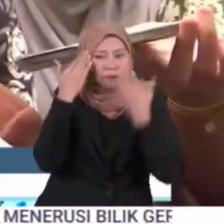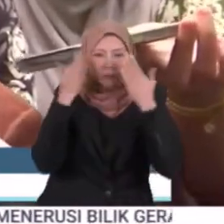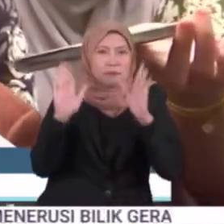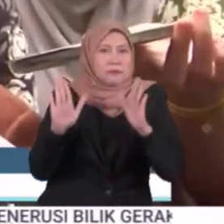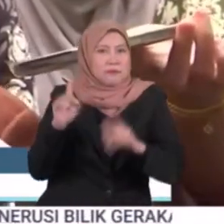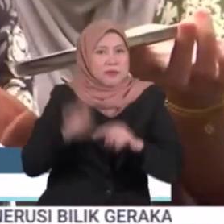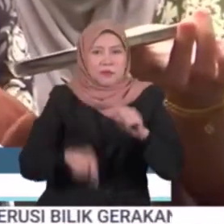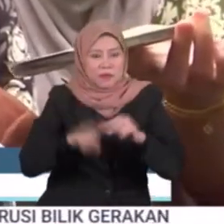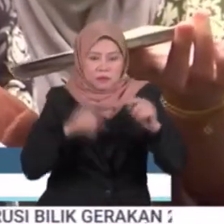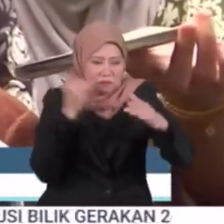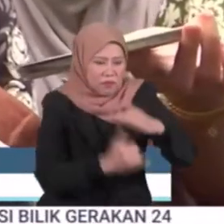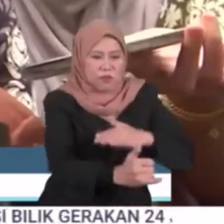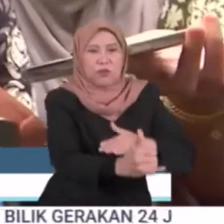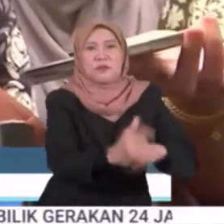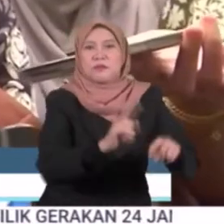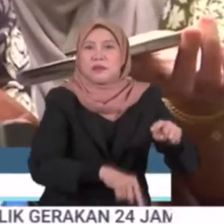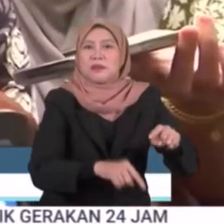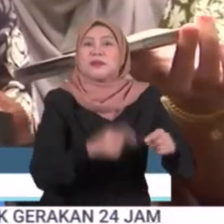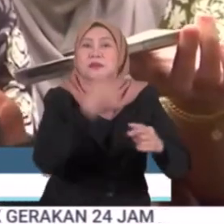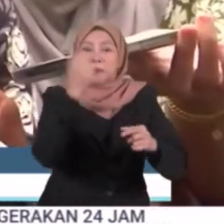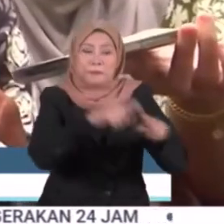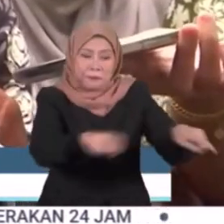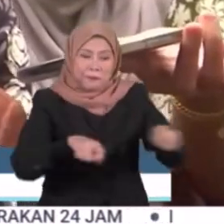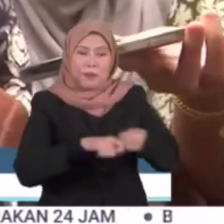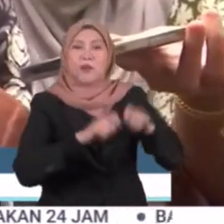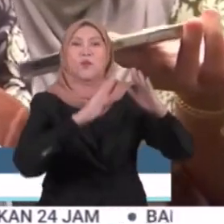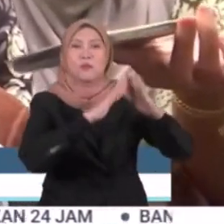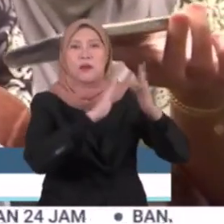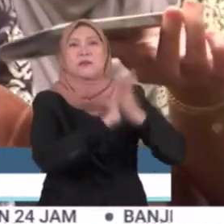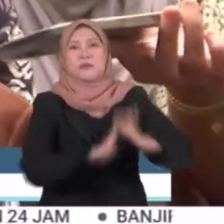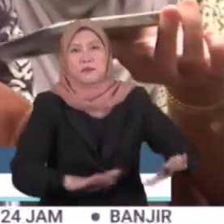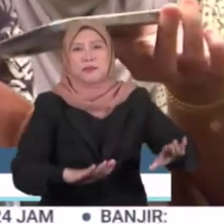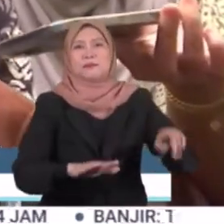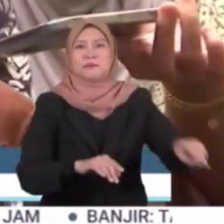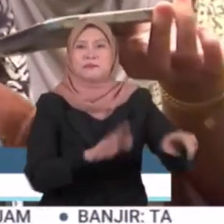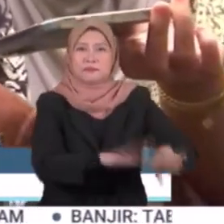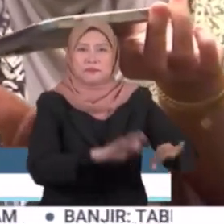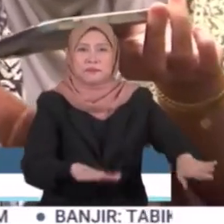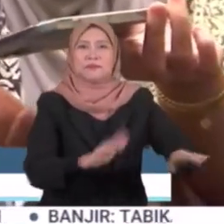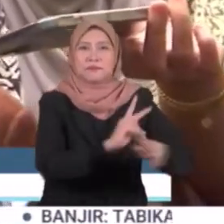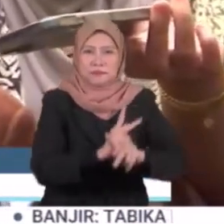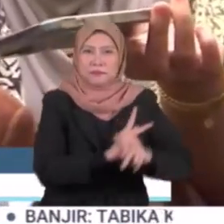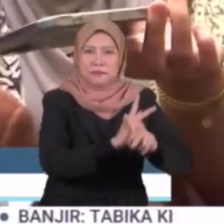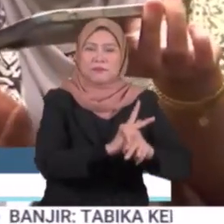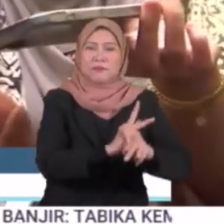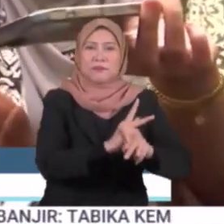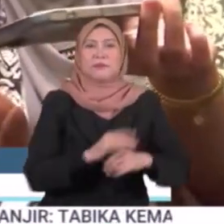sembarangan. Sebab itu tempat itu dikatakan tempat selamat. Bila kita tempat selamat itu, kita